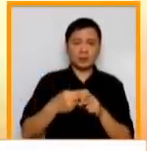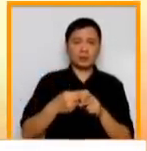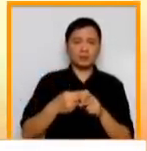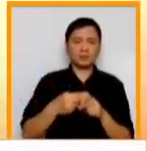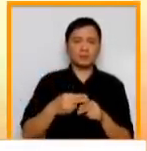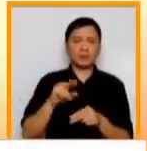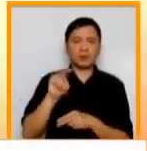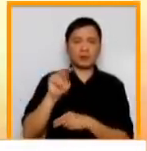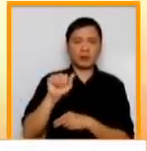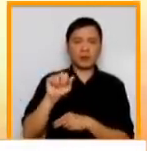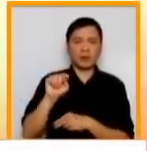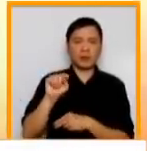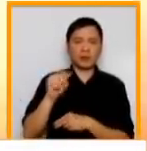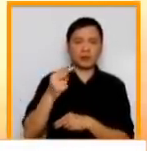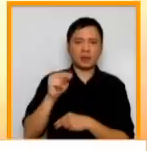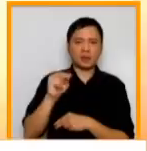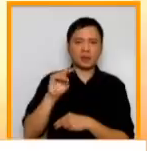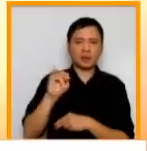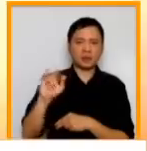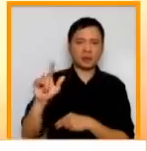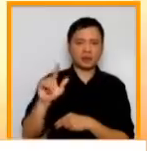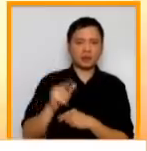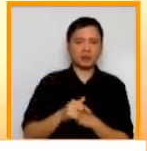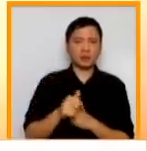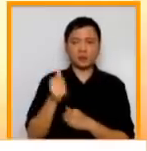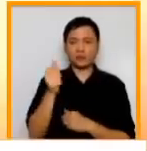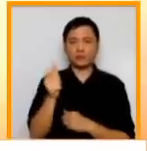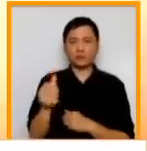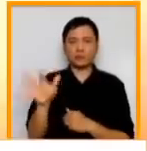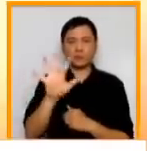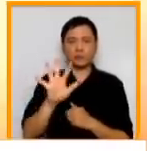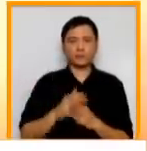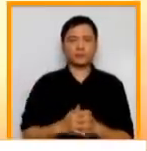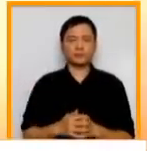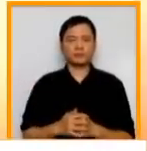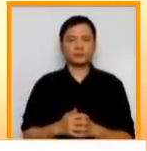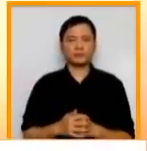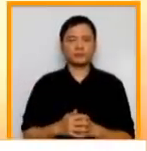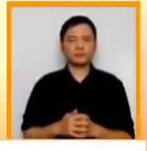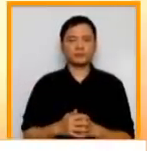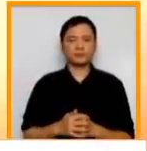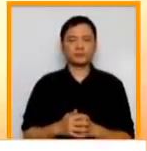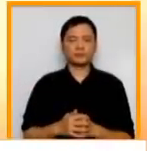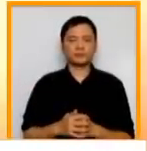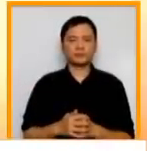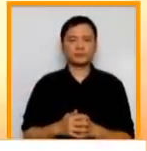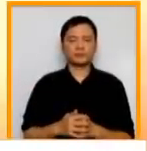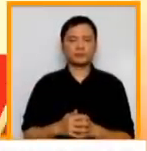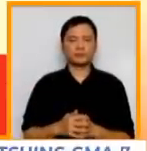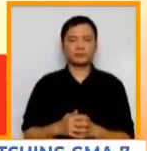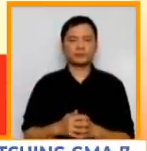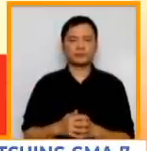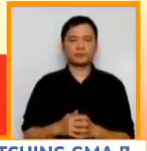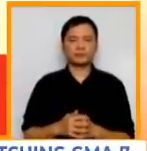Nathaniel Bongcayaw. Magandang umaga po sa inyo, Sir Bongcayaw. Si Connie Season po ito, Sir?